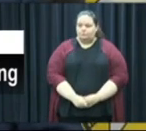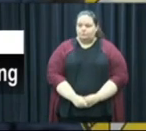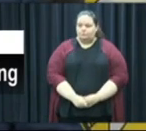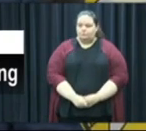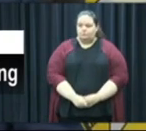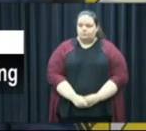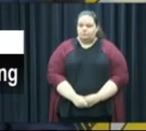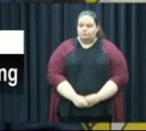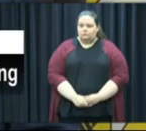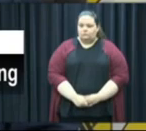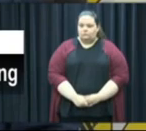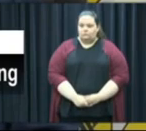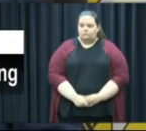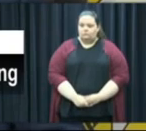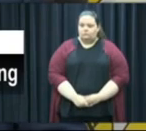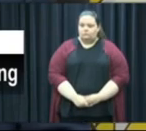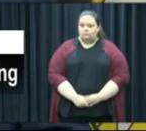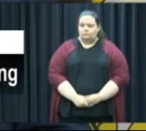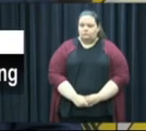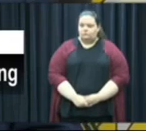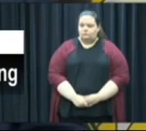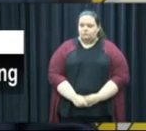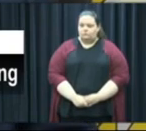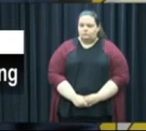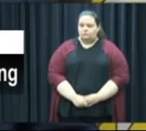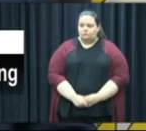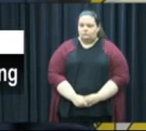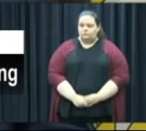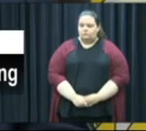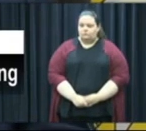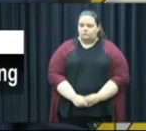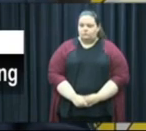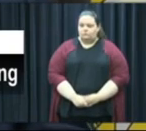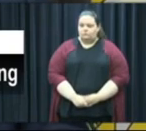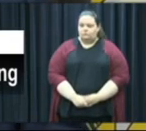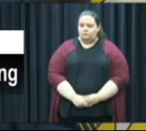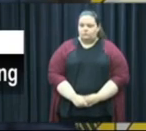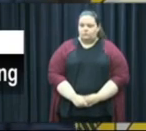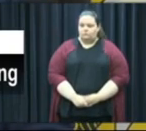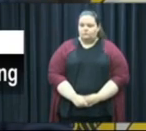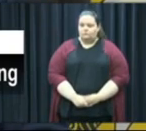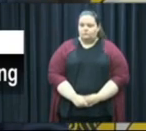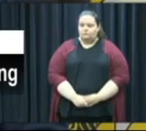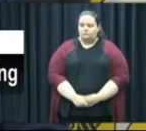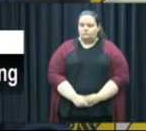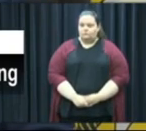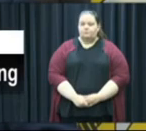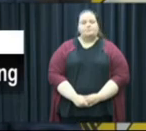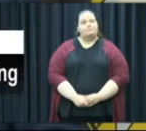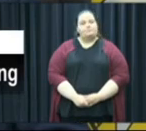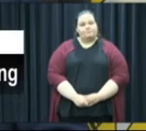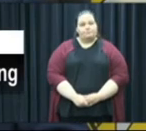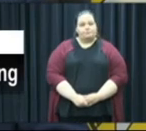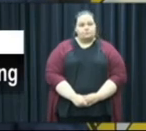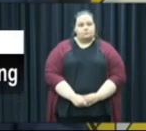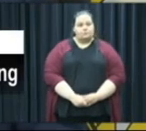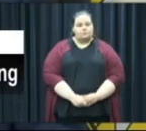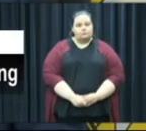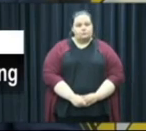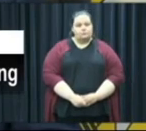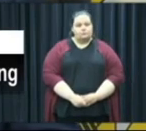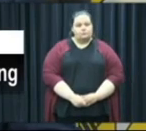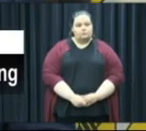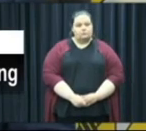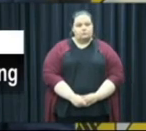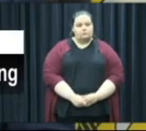encore participer à des rassemblements plus grands. Vous ne pourrez pas passer de temps avec une personne qui ne